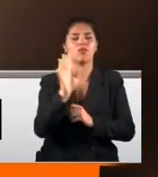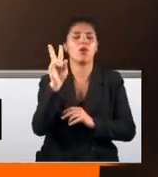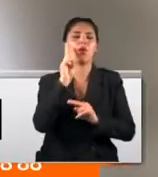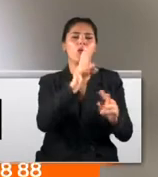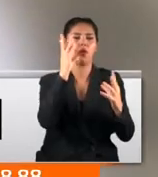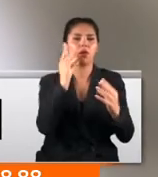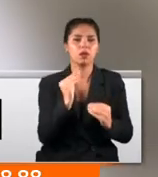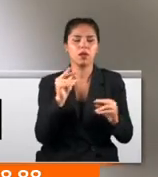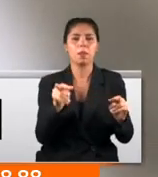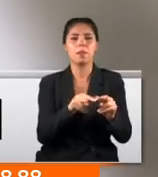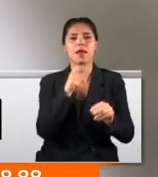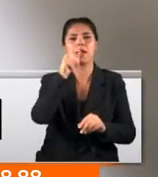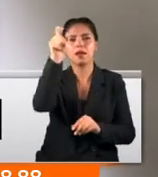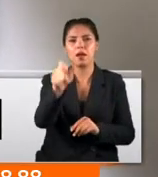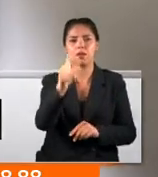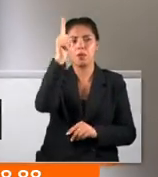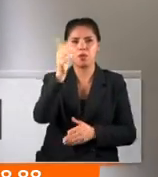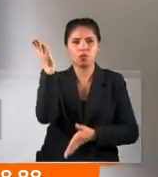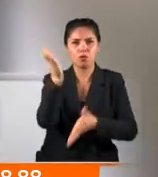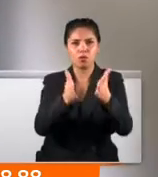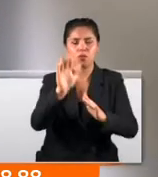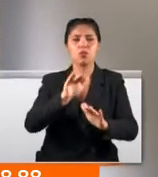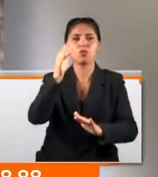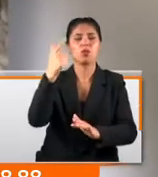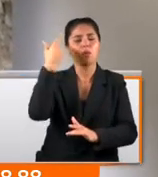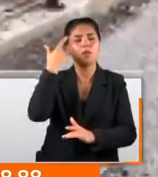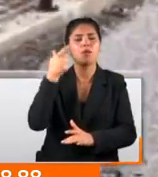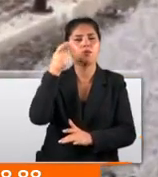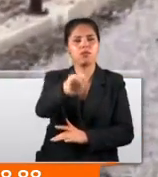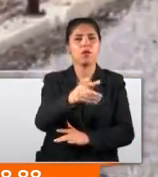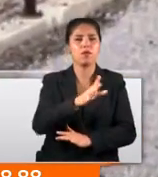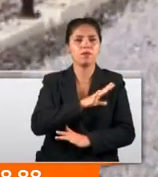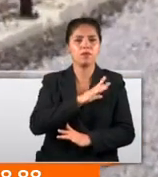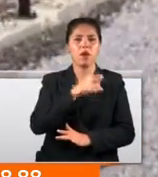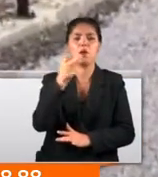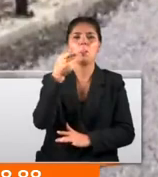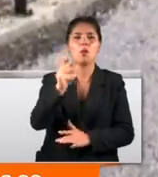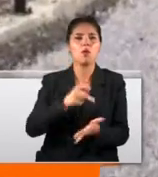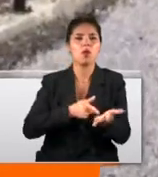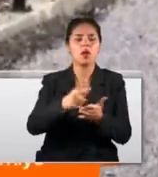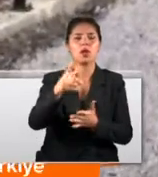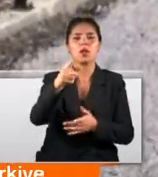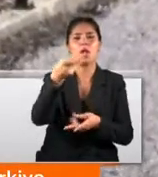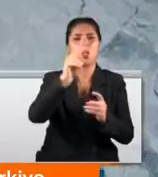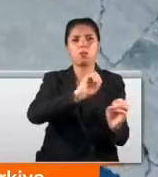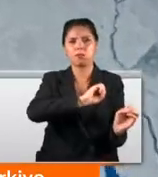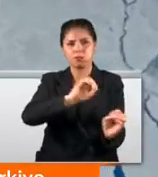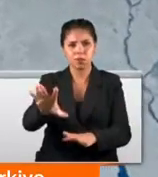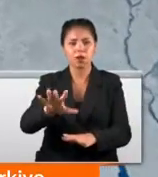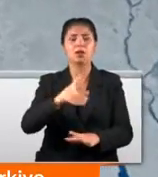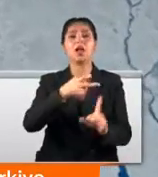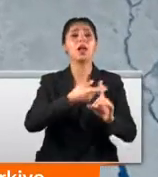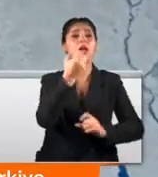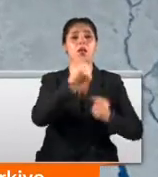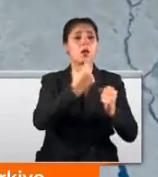gösterdi. Mikail Bozdağ'ı önce darp ettiler, sonra da başından vurdular. Cesedini boş bir araziye atıp gasp ettikleri araçla